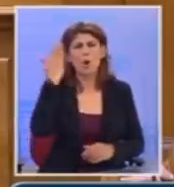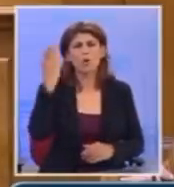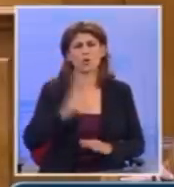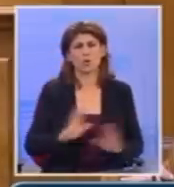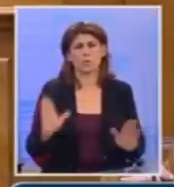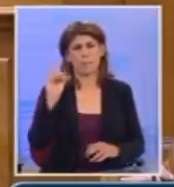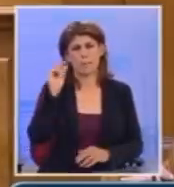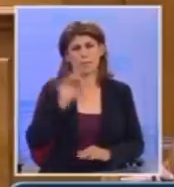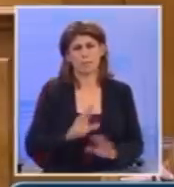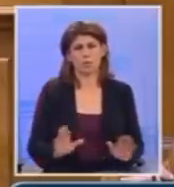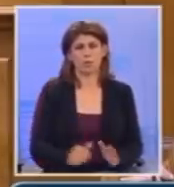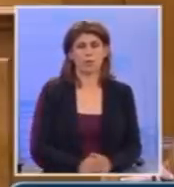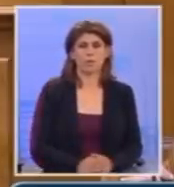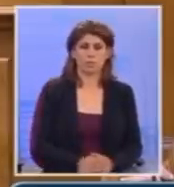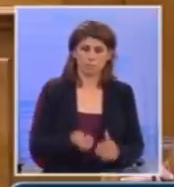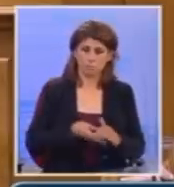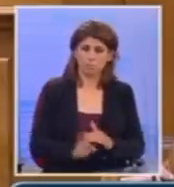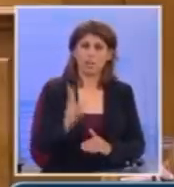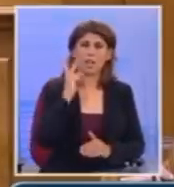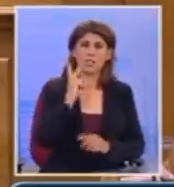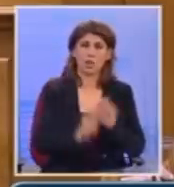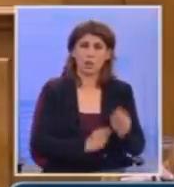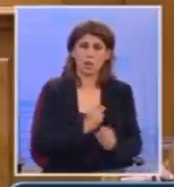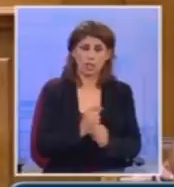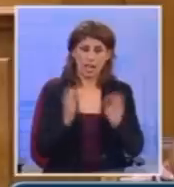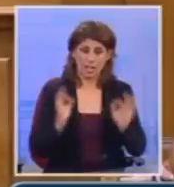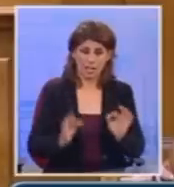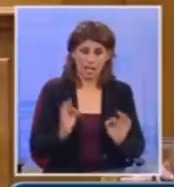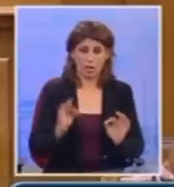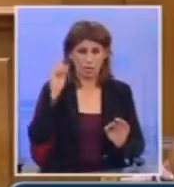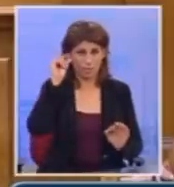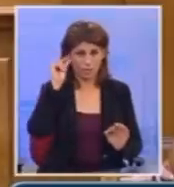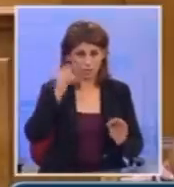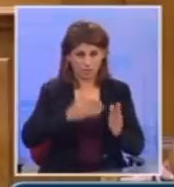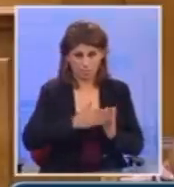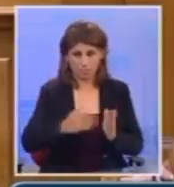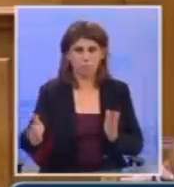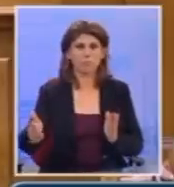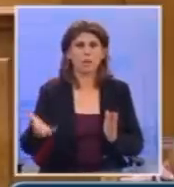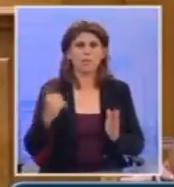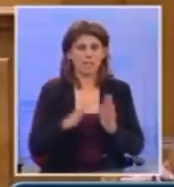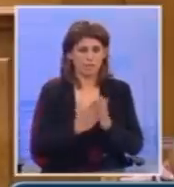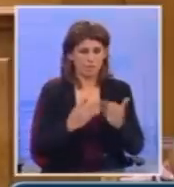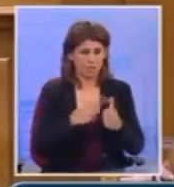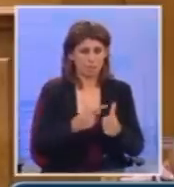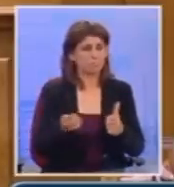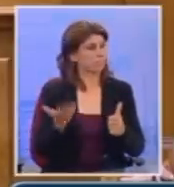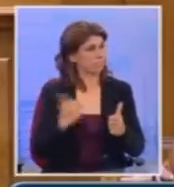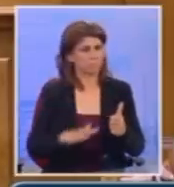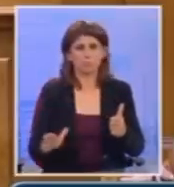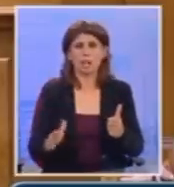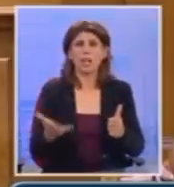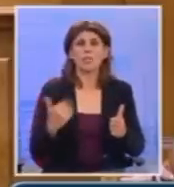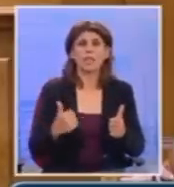πανεπιστήμιο. Μετά την παρέλευση 2 χρόνων από την κανονική διάρκεια των σπουδών τους, δεν παίρνουν βιβλία, δεν